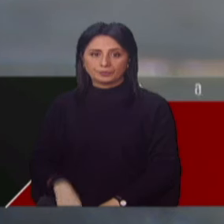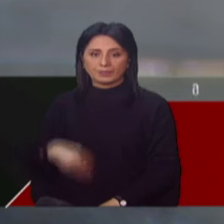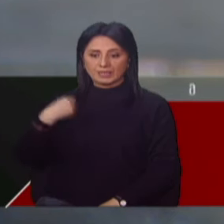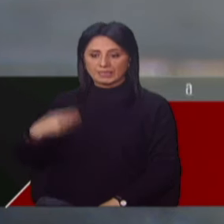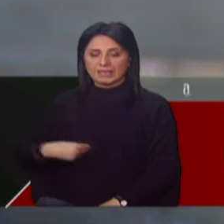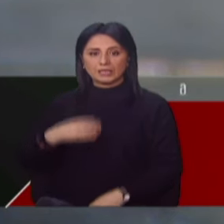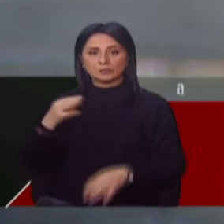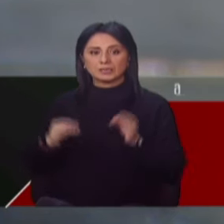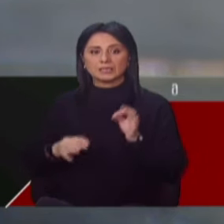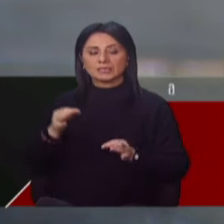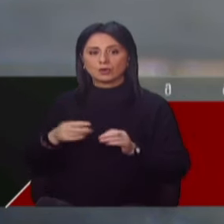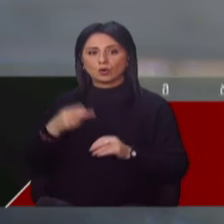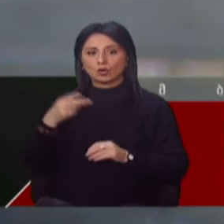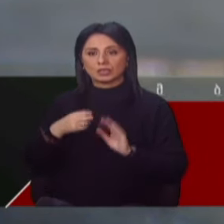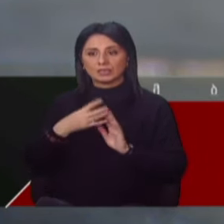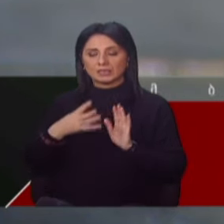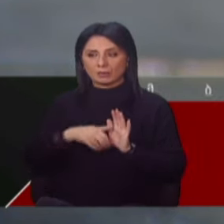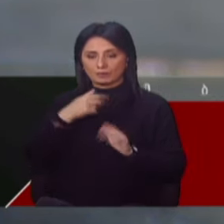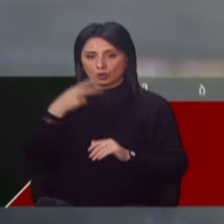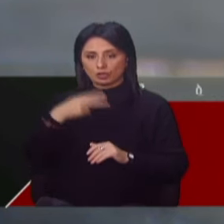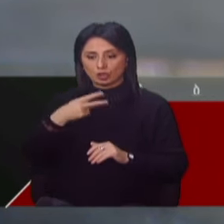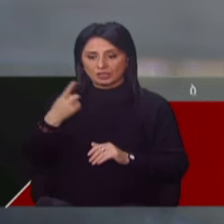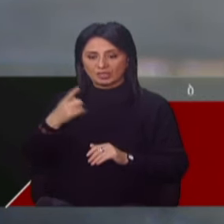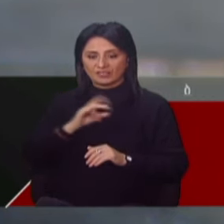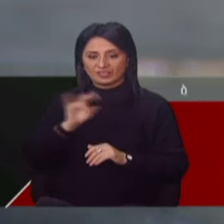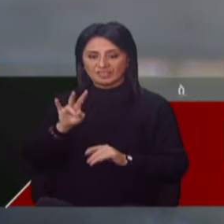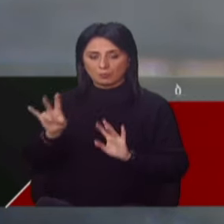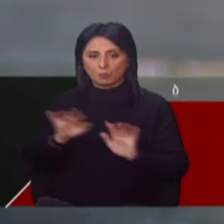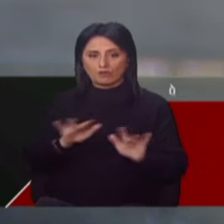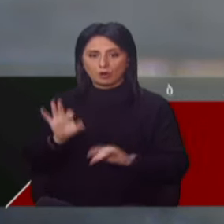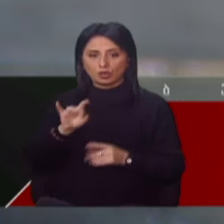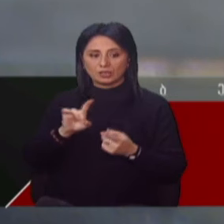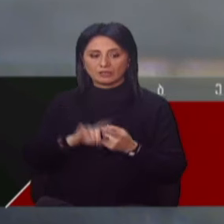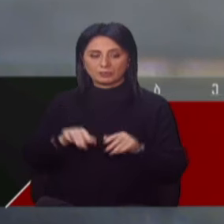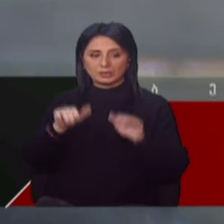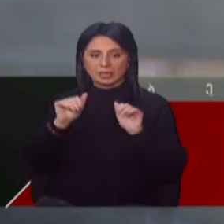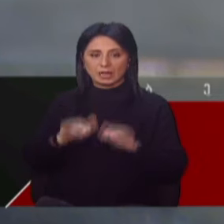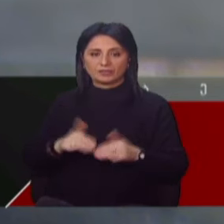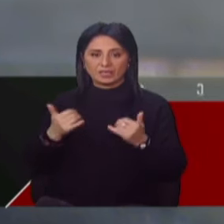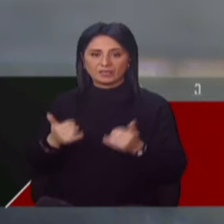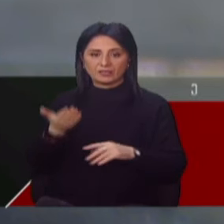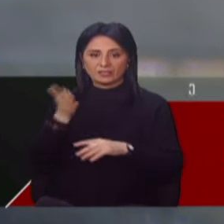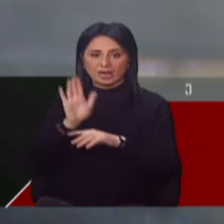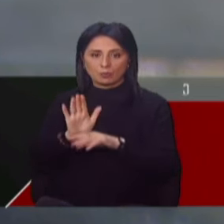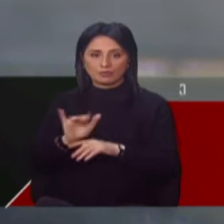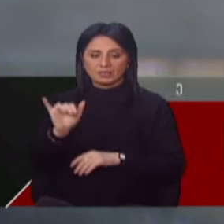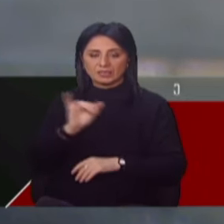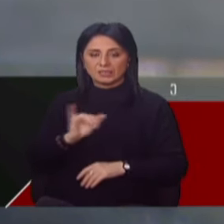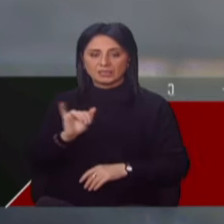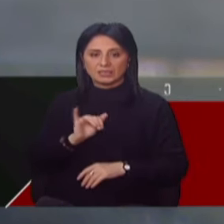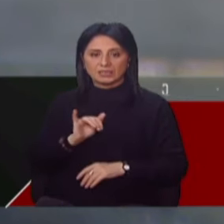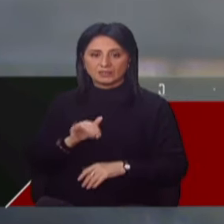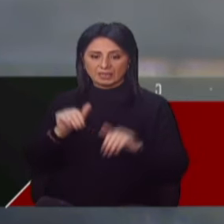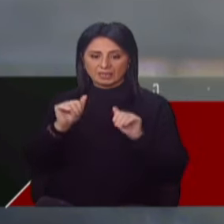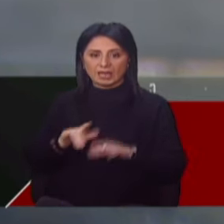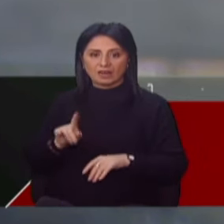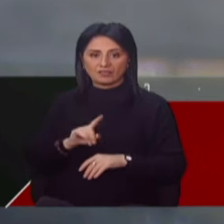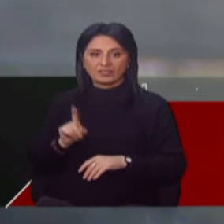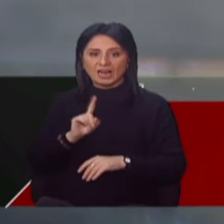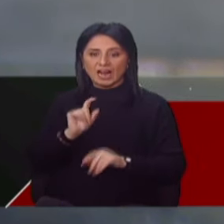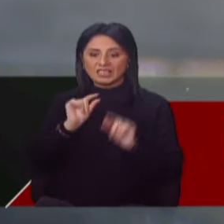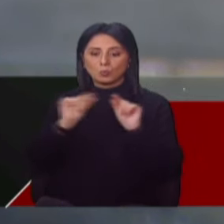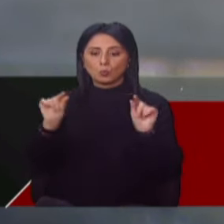სტრასბურგის სასამართლომ 2019 წლის 21 ივნისის მოვლენებთან დაკავშირებით გადაწყვეტილება დღეს გამოაქვეყნა, სადაც დაადგინა, რომ